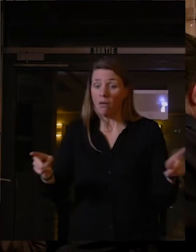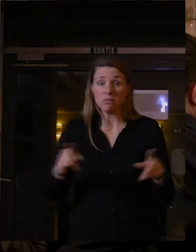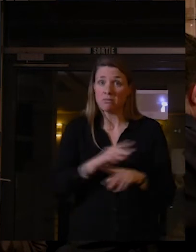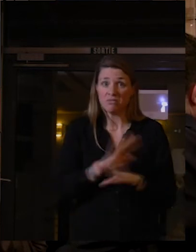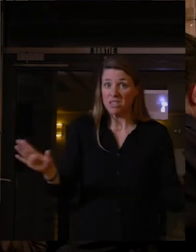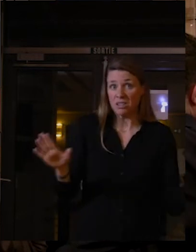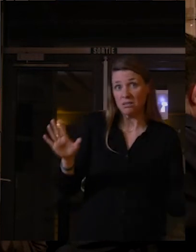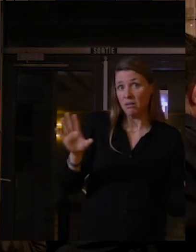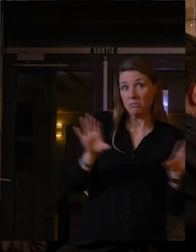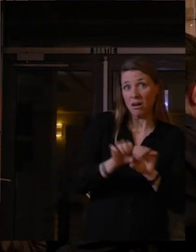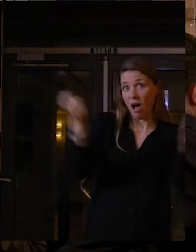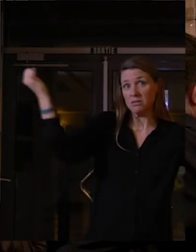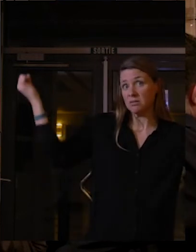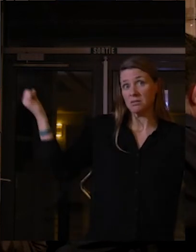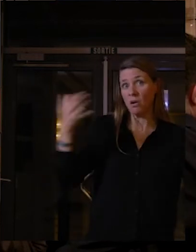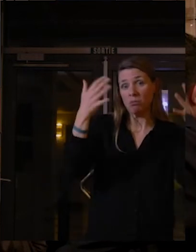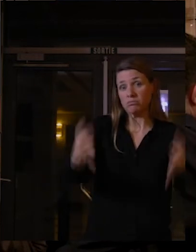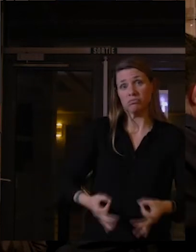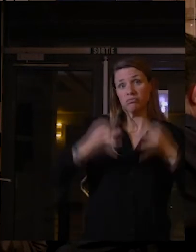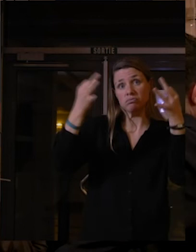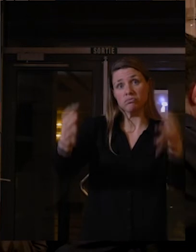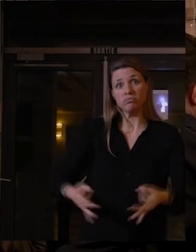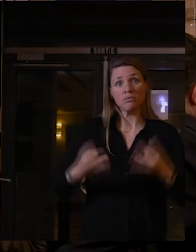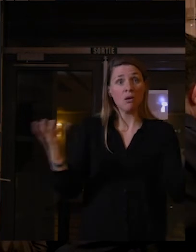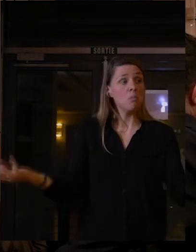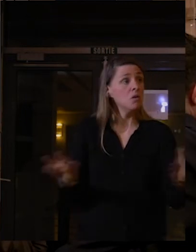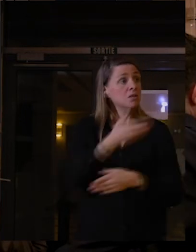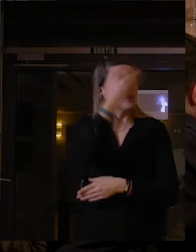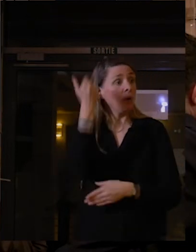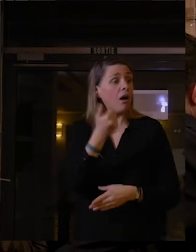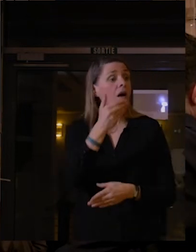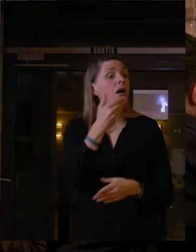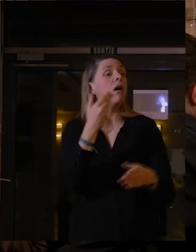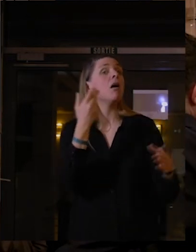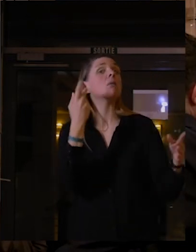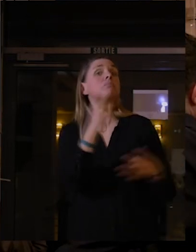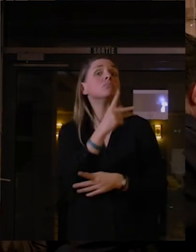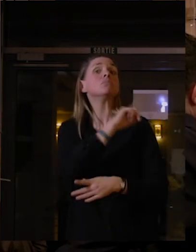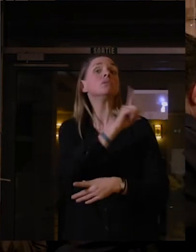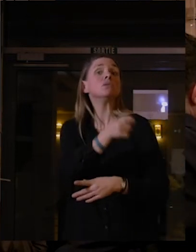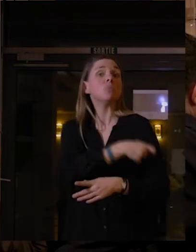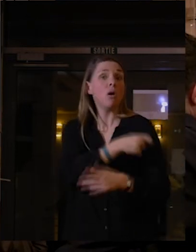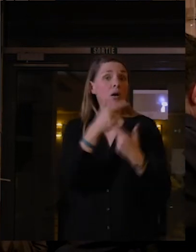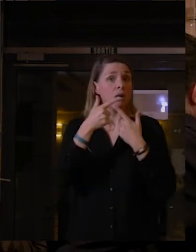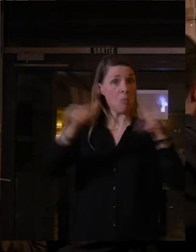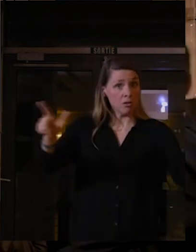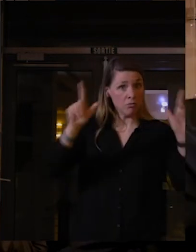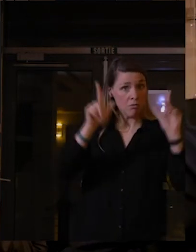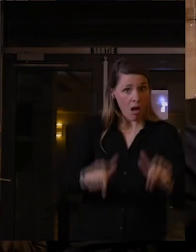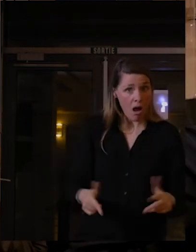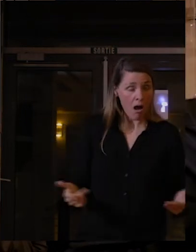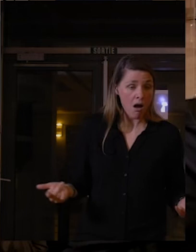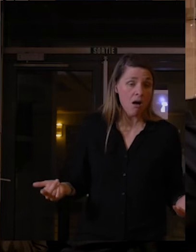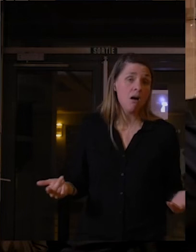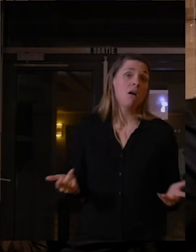soit standardisé, quoi. Mais je ne sais pas si vous, dans vos sports, il y a cette libération,